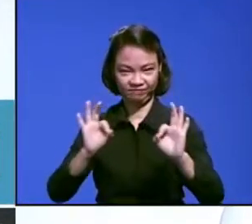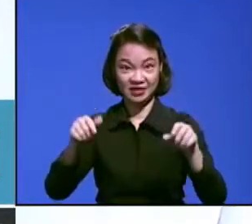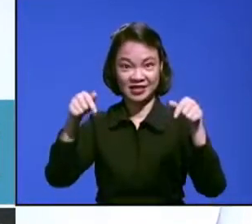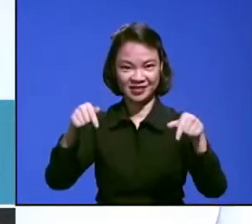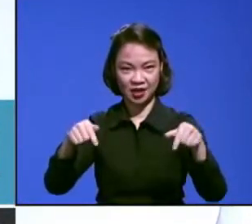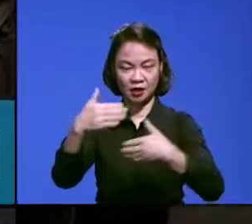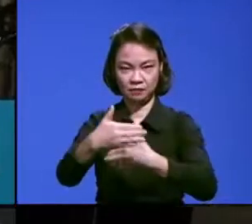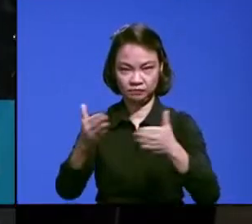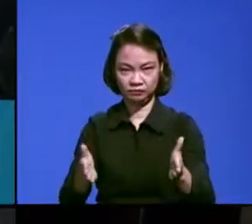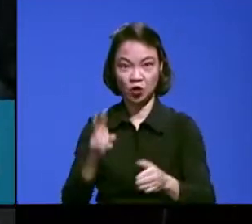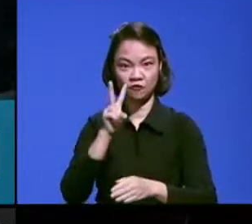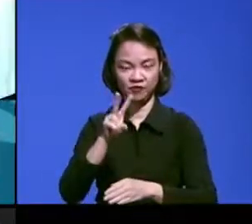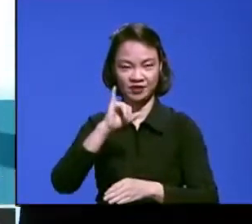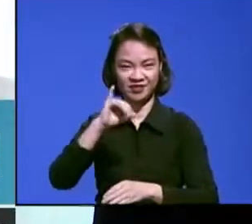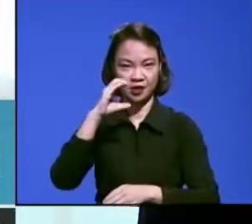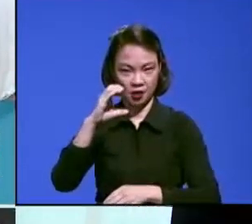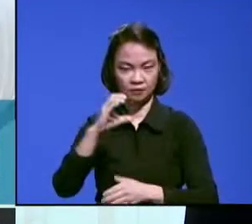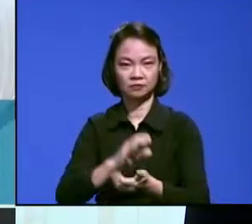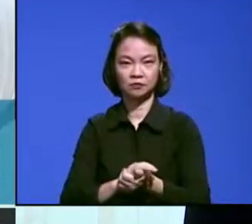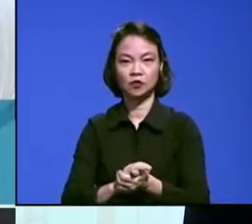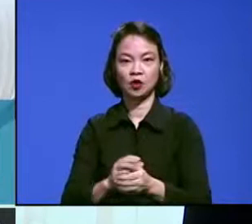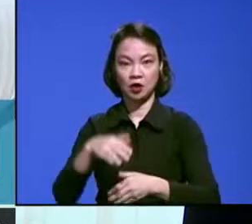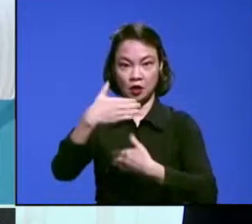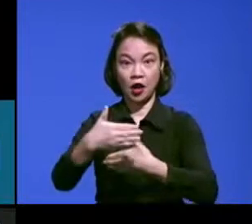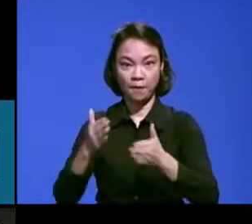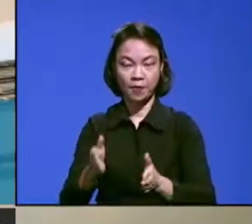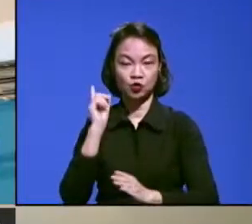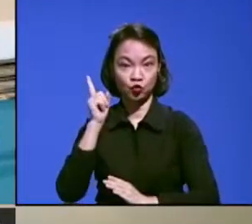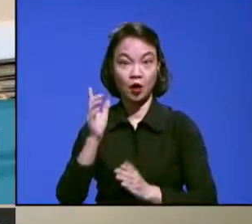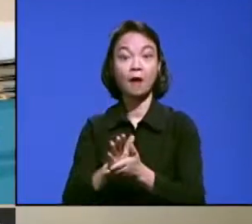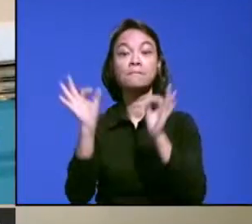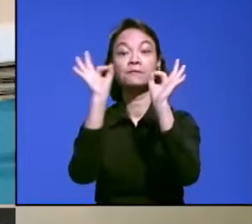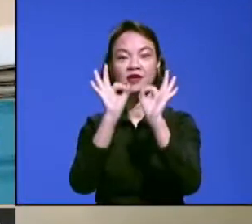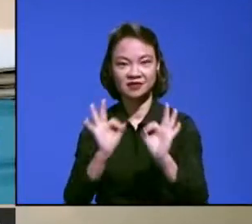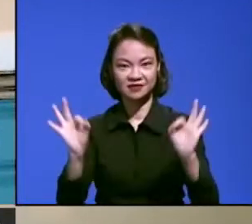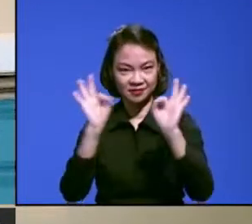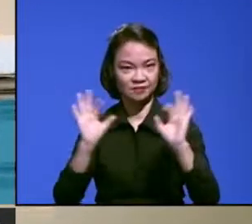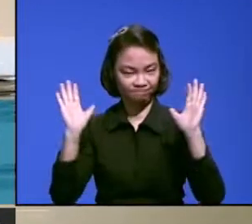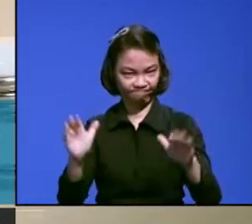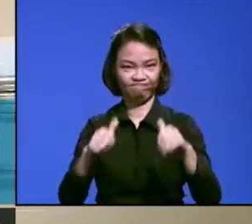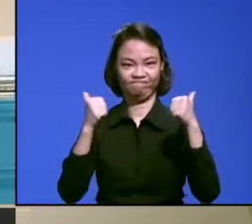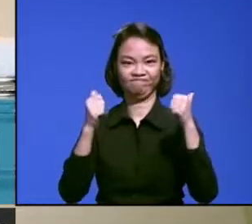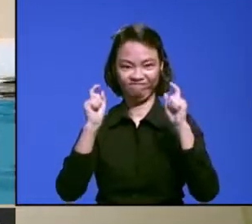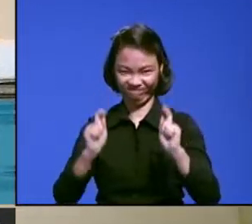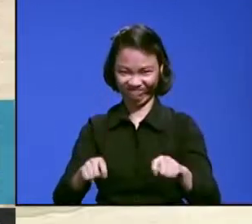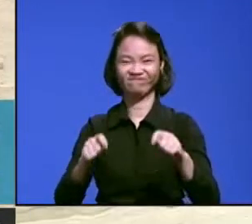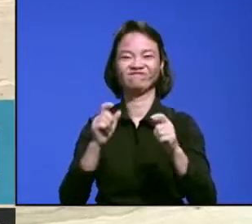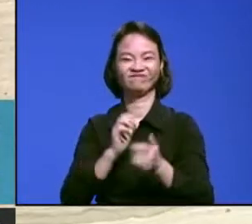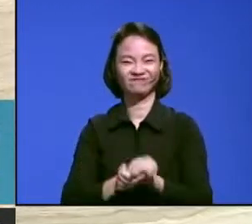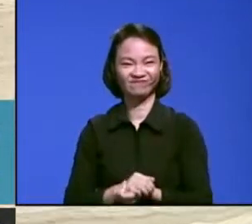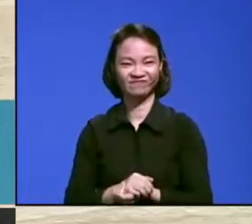menjadi VCI, alias Vacant Clean Inspected, yang artinya siap pakai.